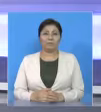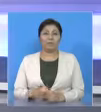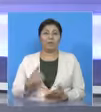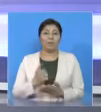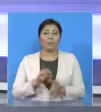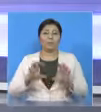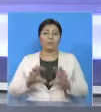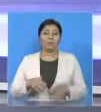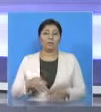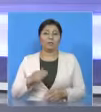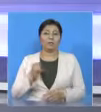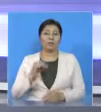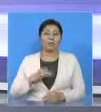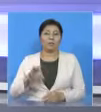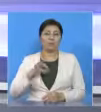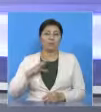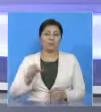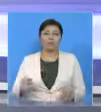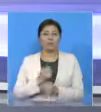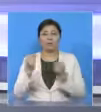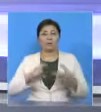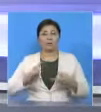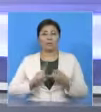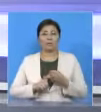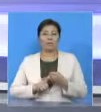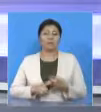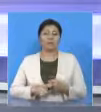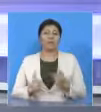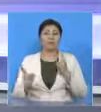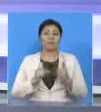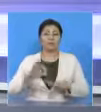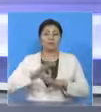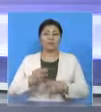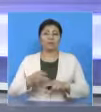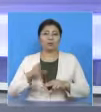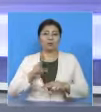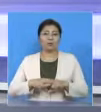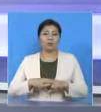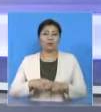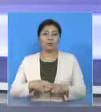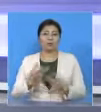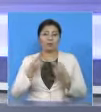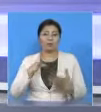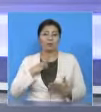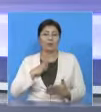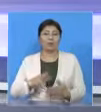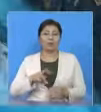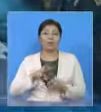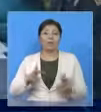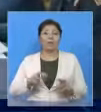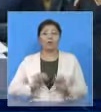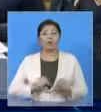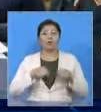Мемлекет басшысы Жамбыл облысында болған жарылысқа байланысты шұғыл жиналыс өткізді. Бұл туралы Ақорда хабарлады. Жиынға премьер-министр, құқық